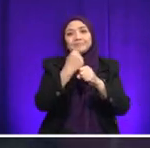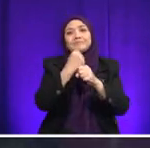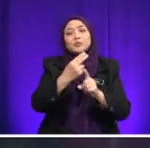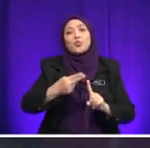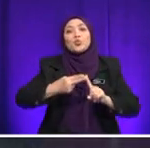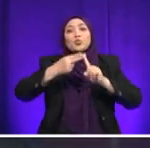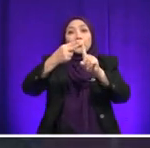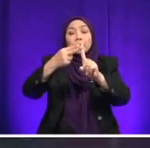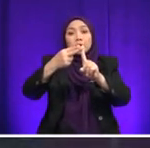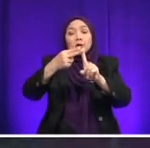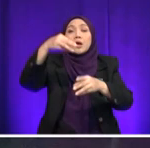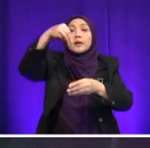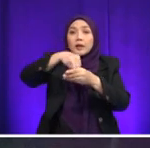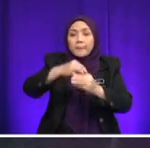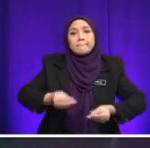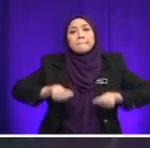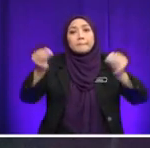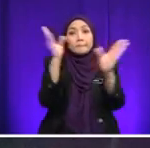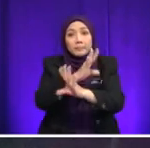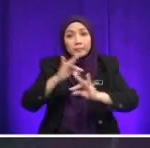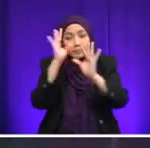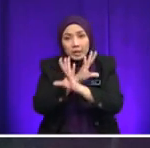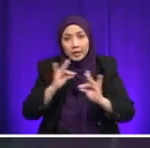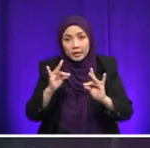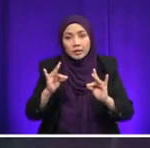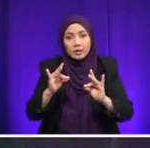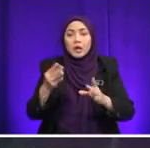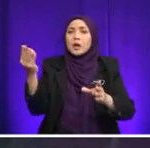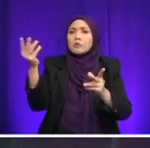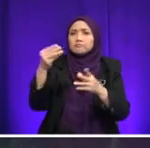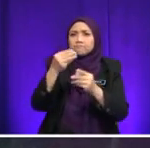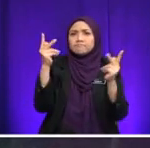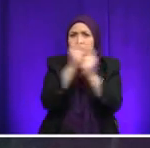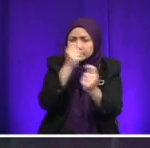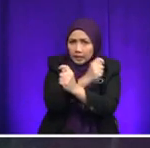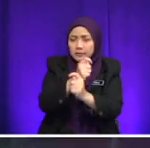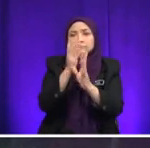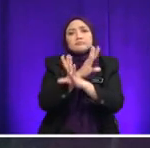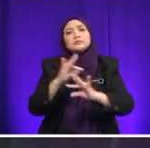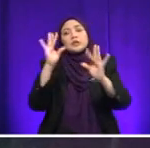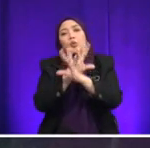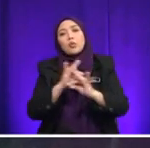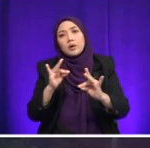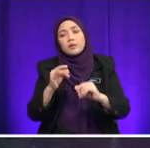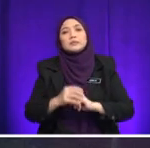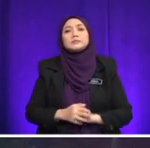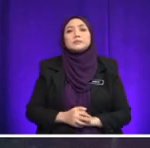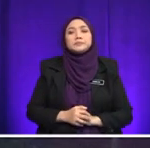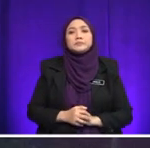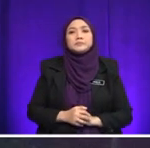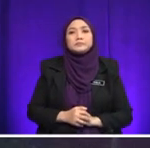dalam penyerahan Serawak dalam menentang penyerahan sawah jadi kita tahu bahwa inilah tokoh itu